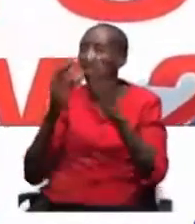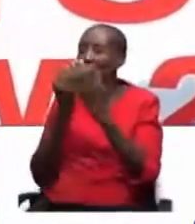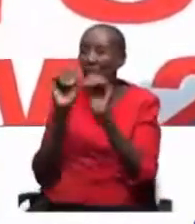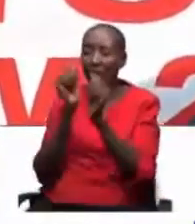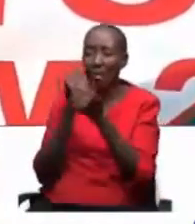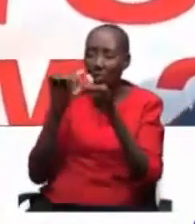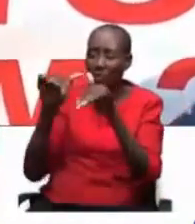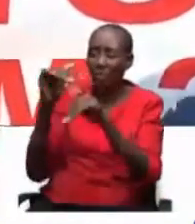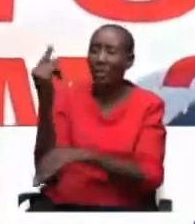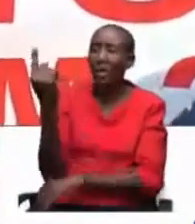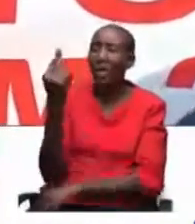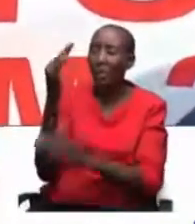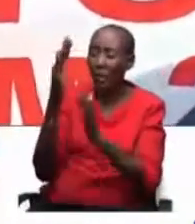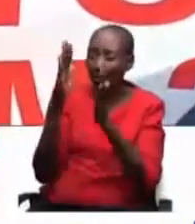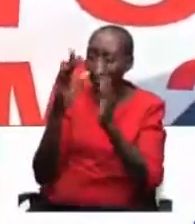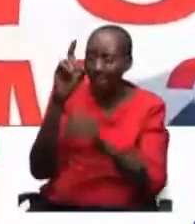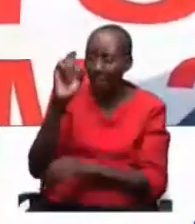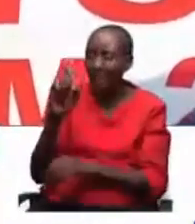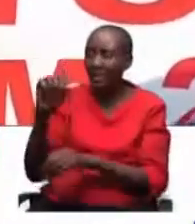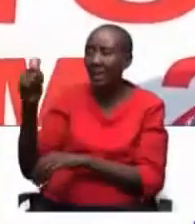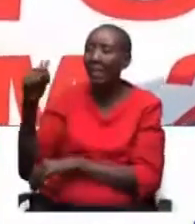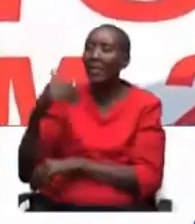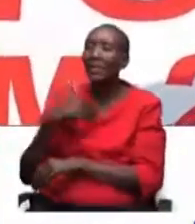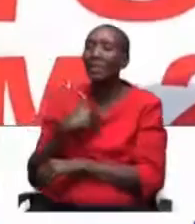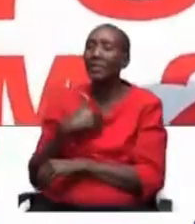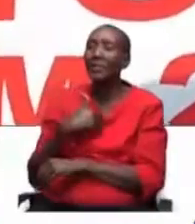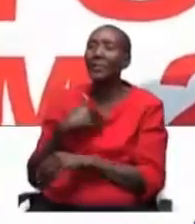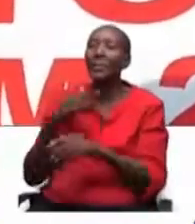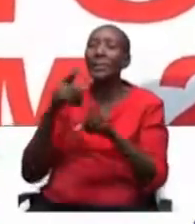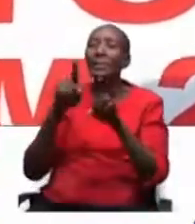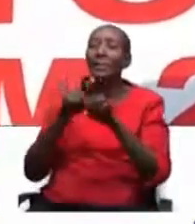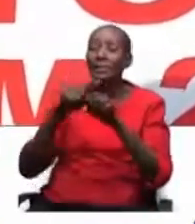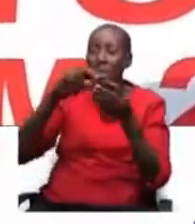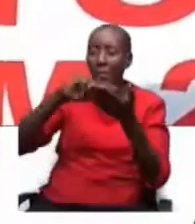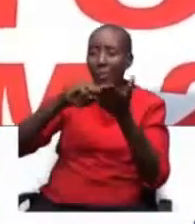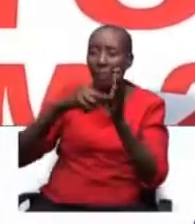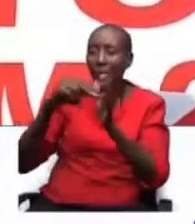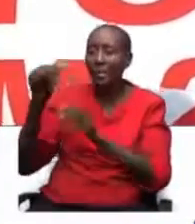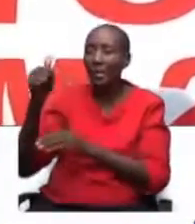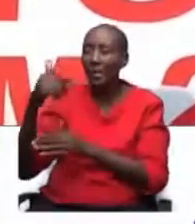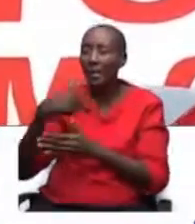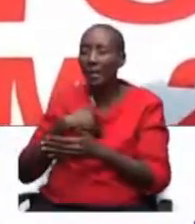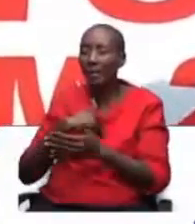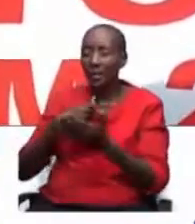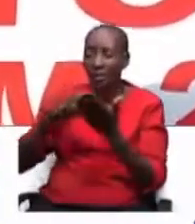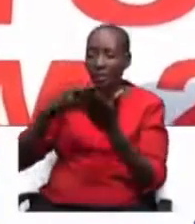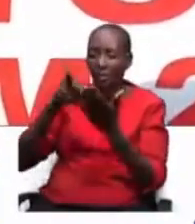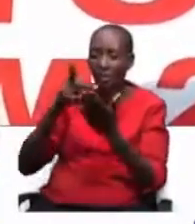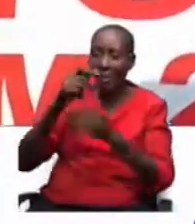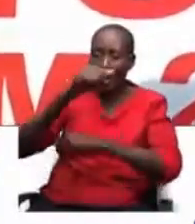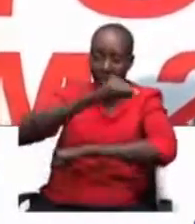mwingine. Pia tunafanya miradi za kulipia watoto shule,